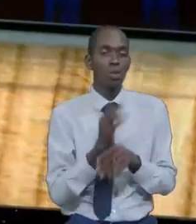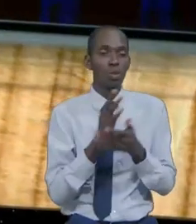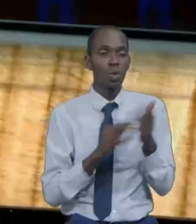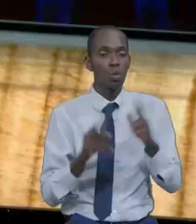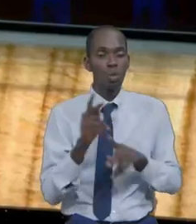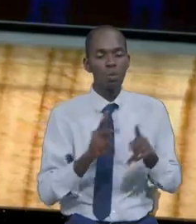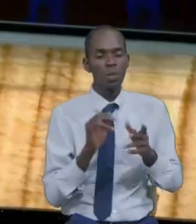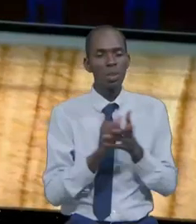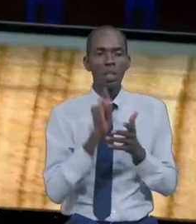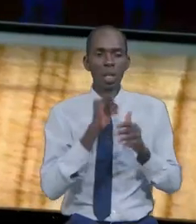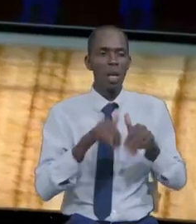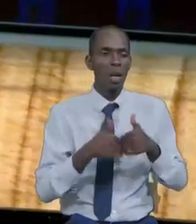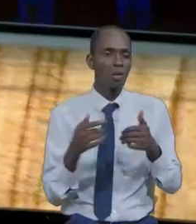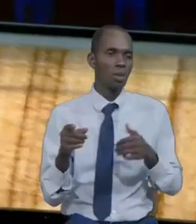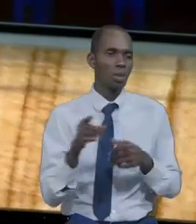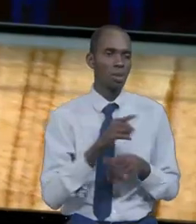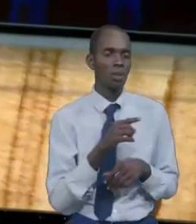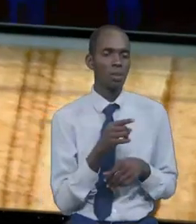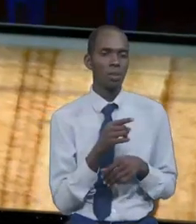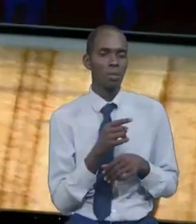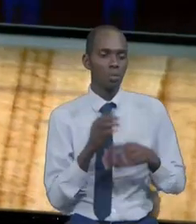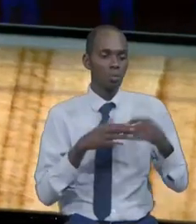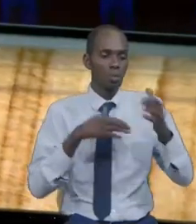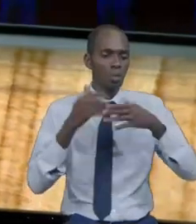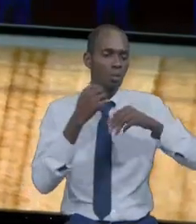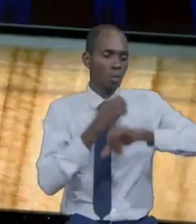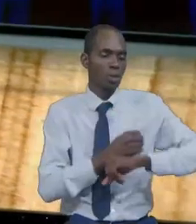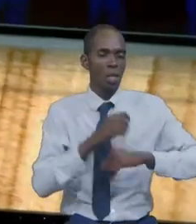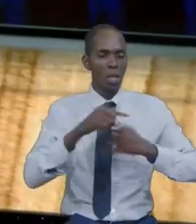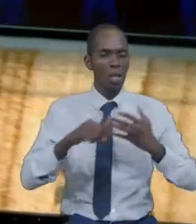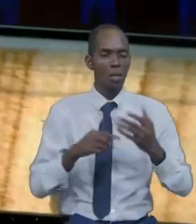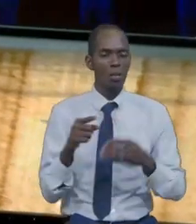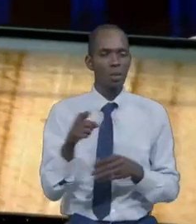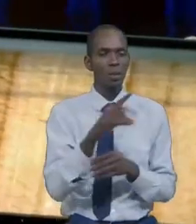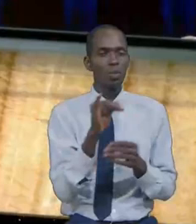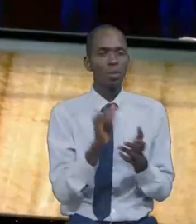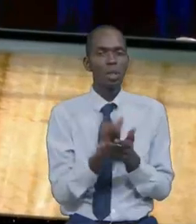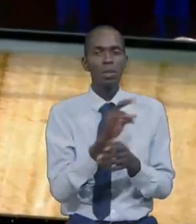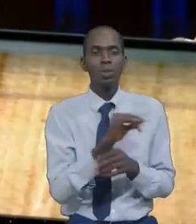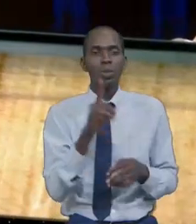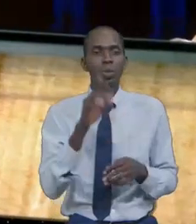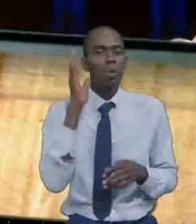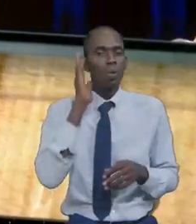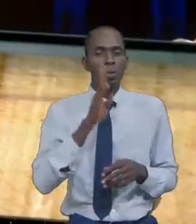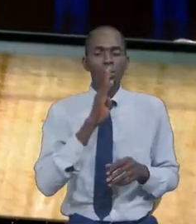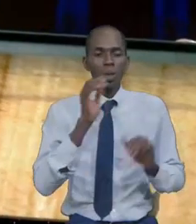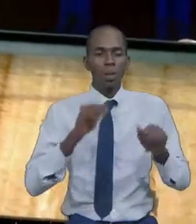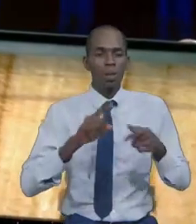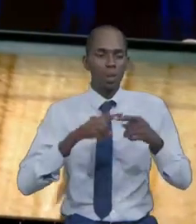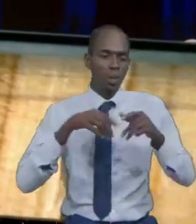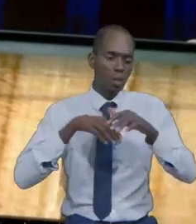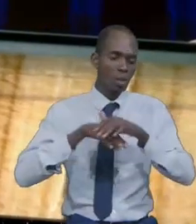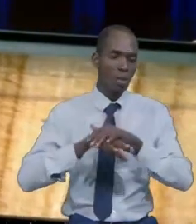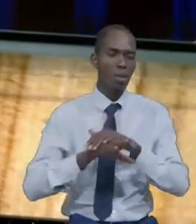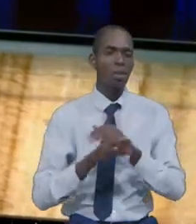haies autour d'eux afin que personne ne soit en mesure de pénétrer et que les